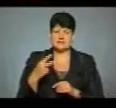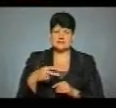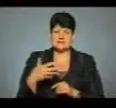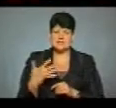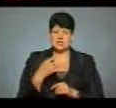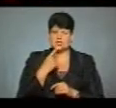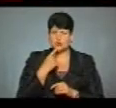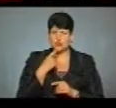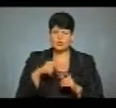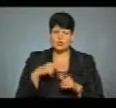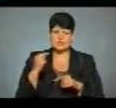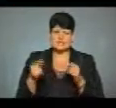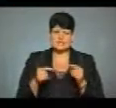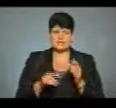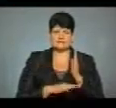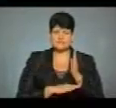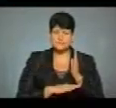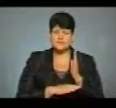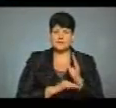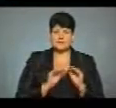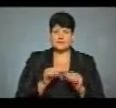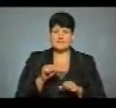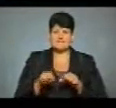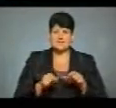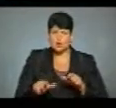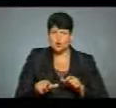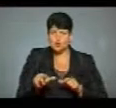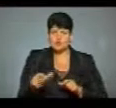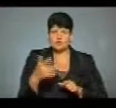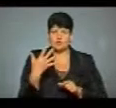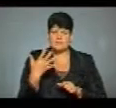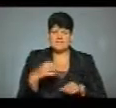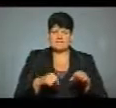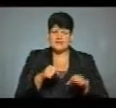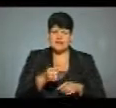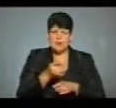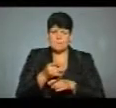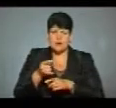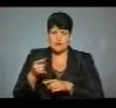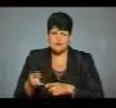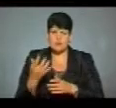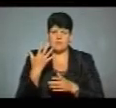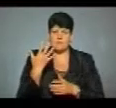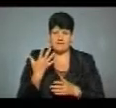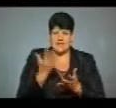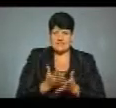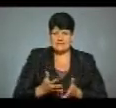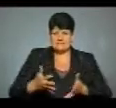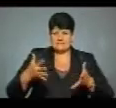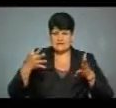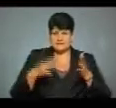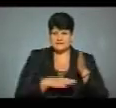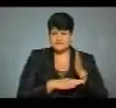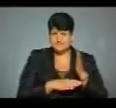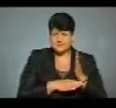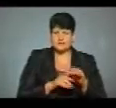25 червонолистих кленів, облаштували велодоріжку, 5 велопарковок, 5 ваз із декоративними барбарисами і також